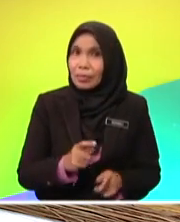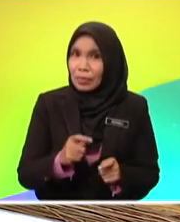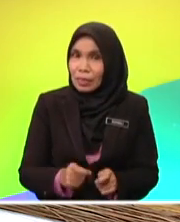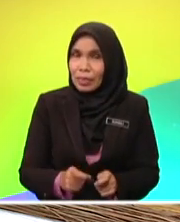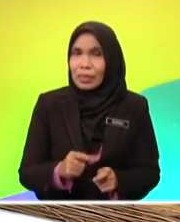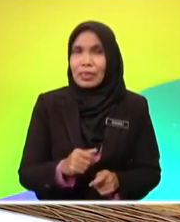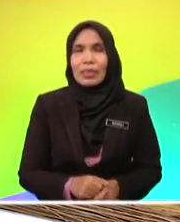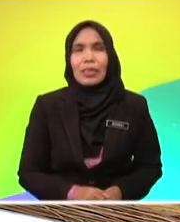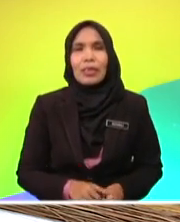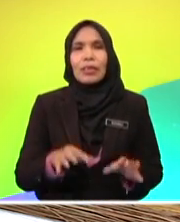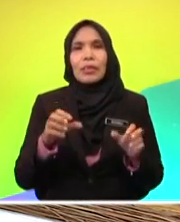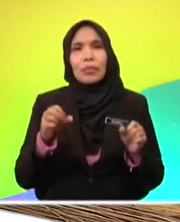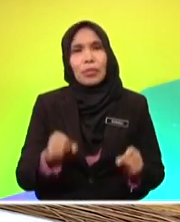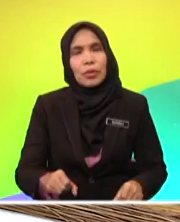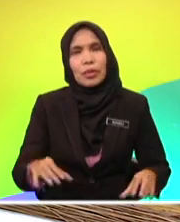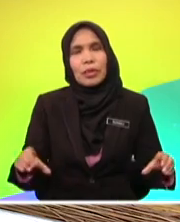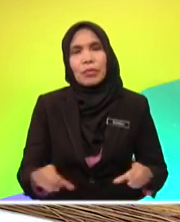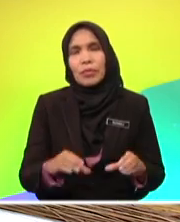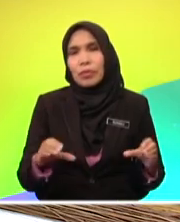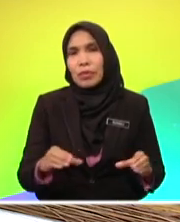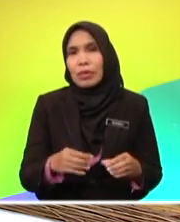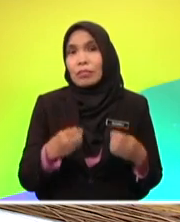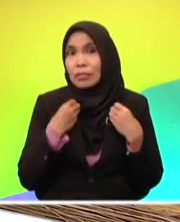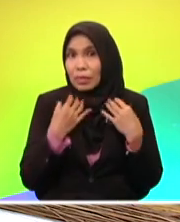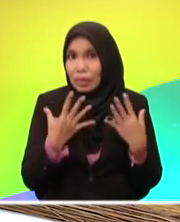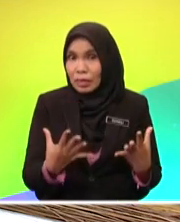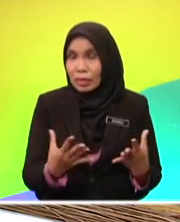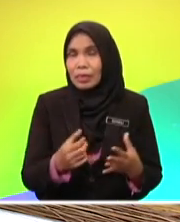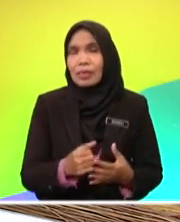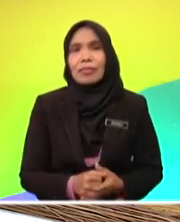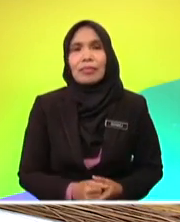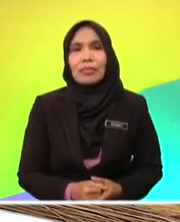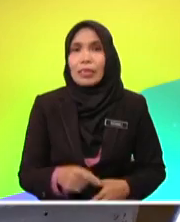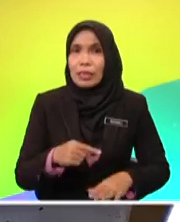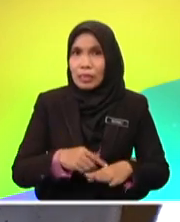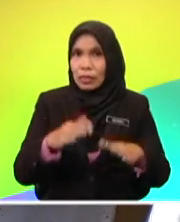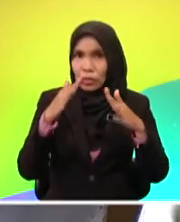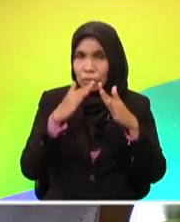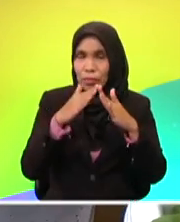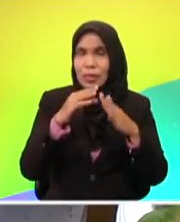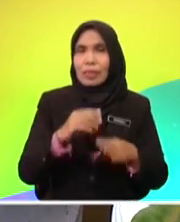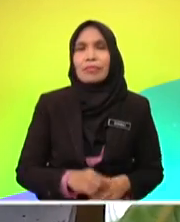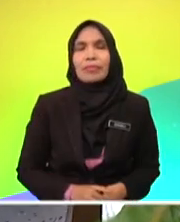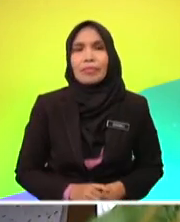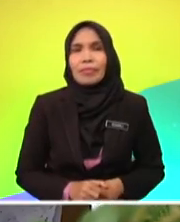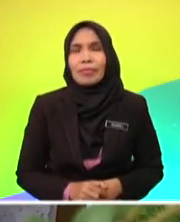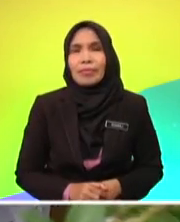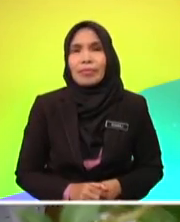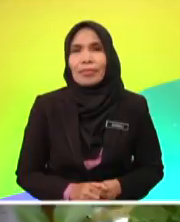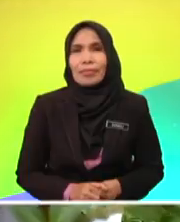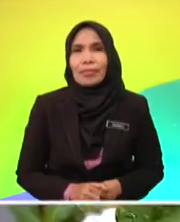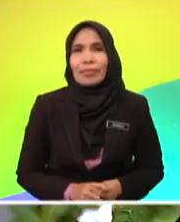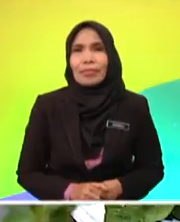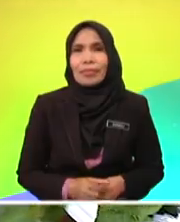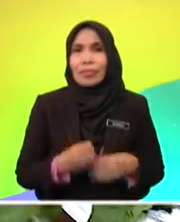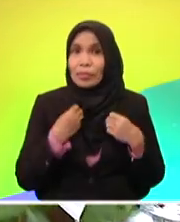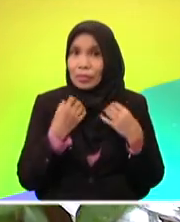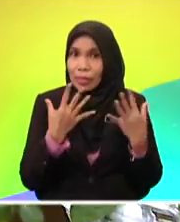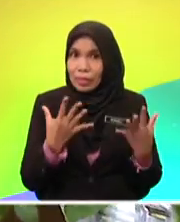buat landscape kat rumah dia atau hiasan landscape. Selain daripada landscape, boleh dijadikan hiasan